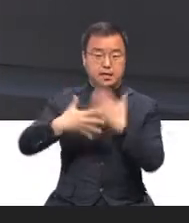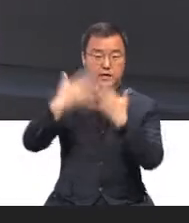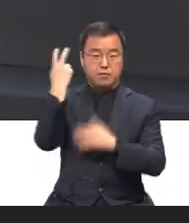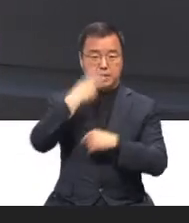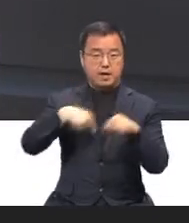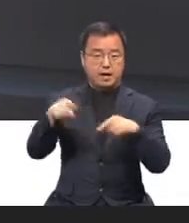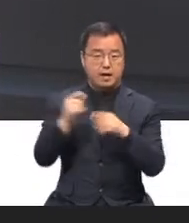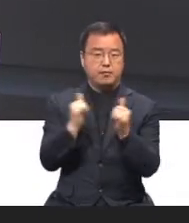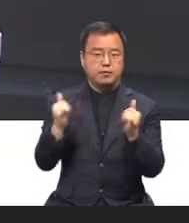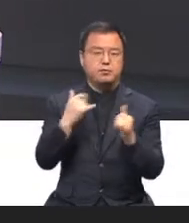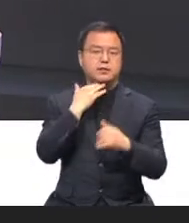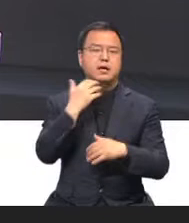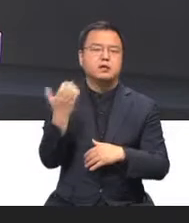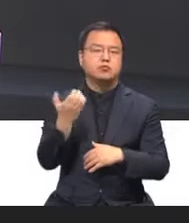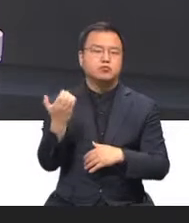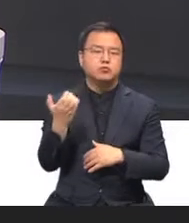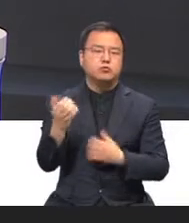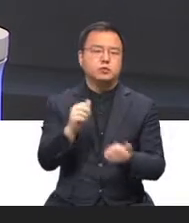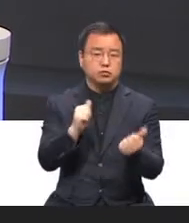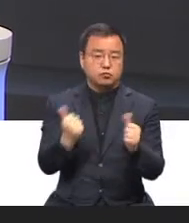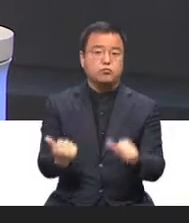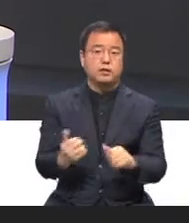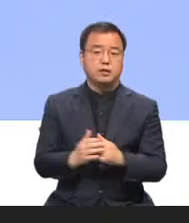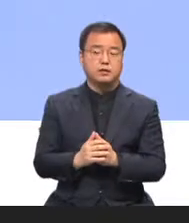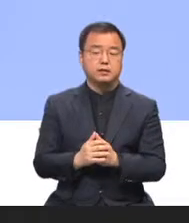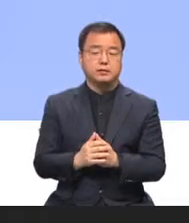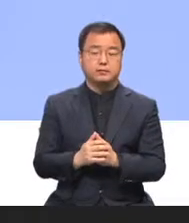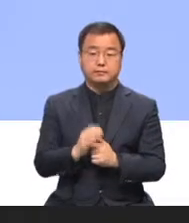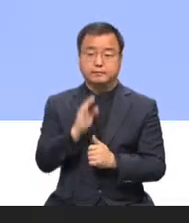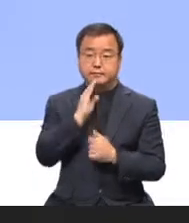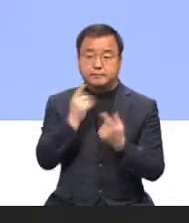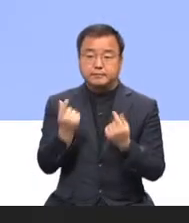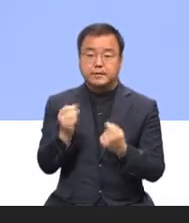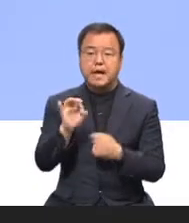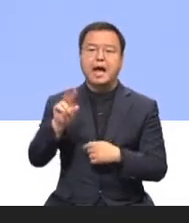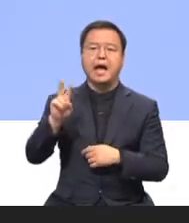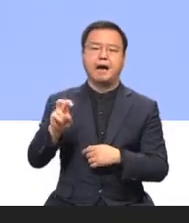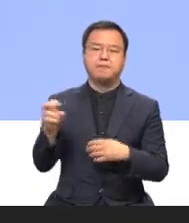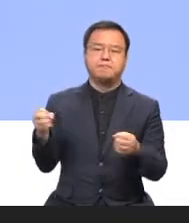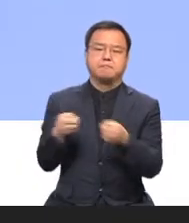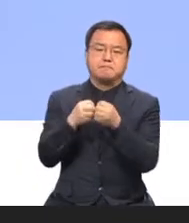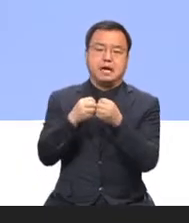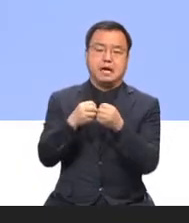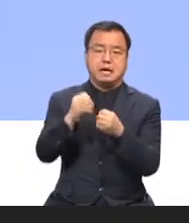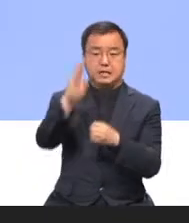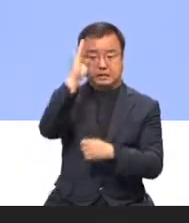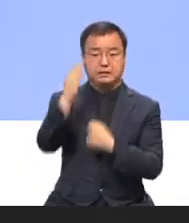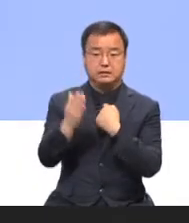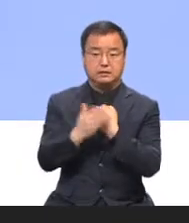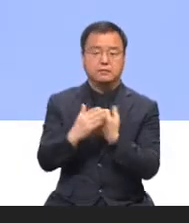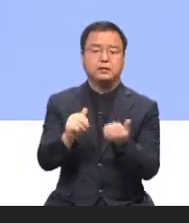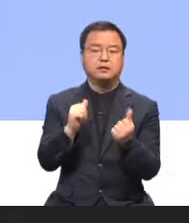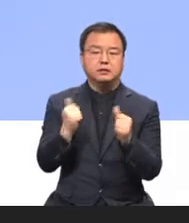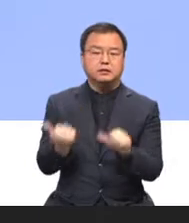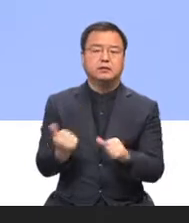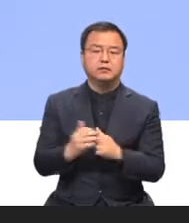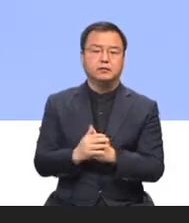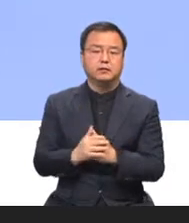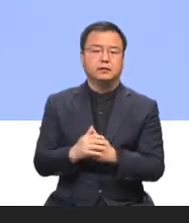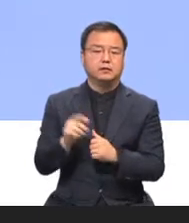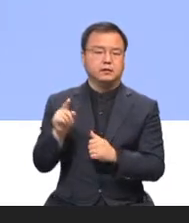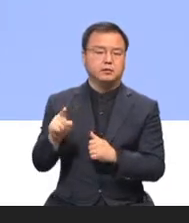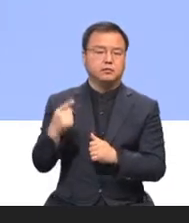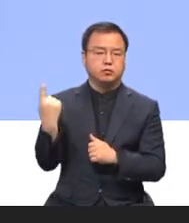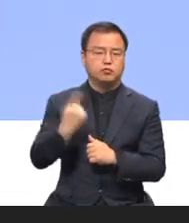양평동 소식을 좀 전해 주시죠 네 그렇습니다 암 합병증으로 세상을 떠났는데 요 1950년대 후반부터 60년대